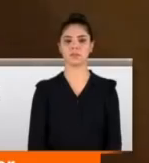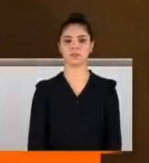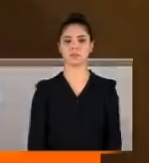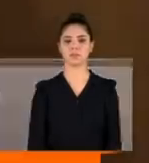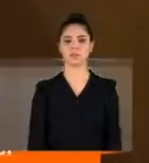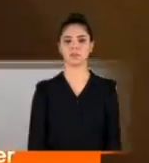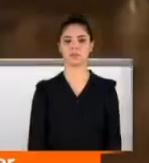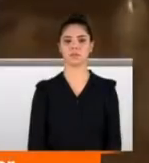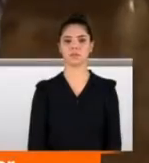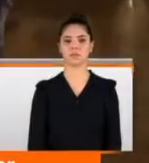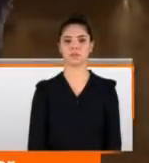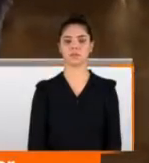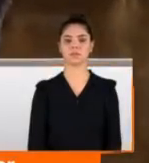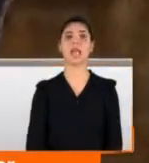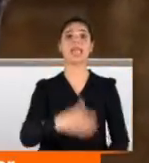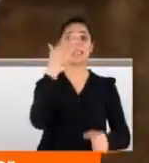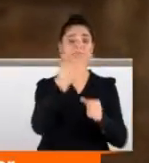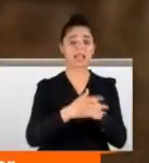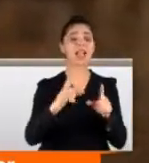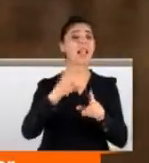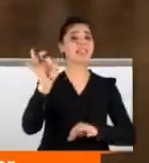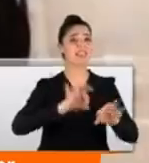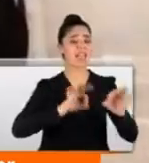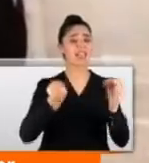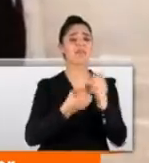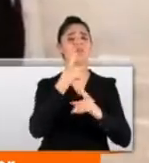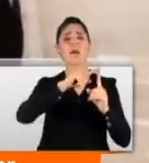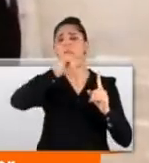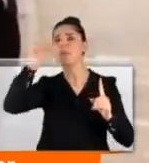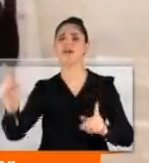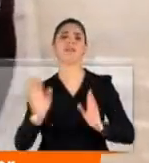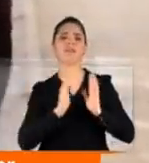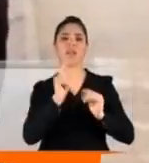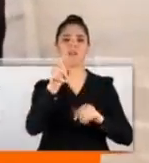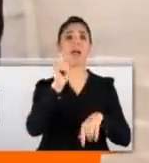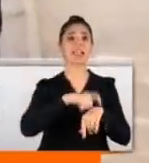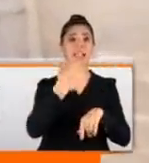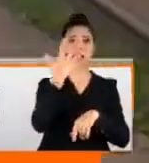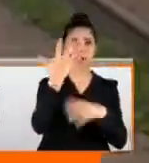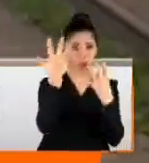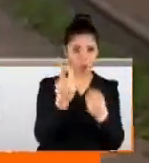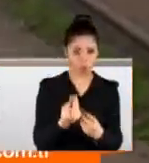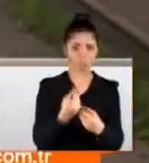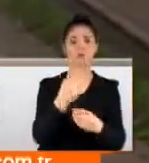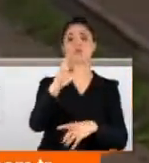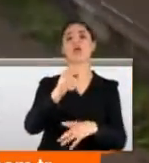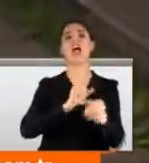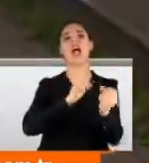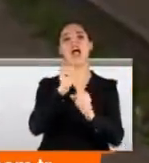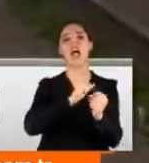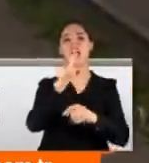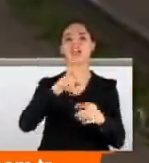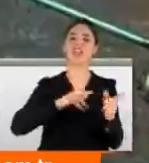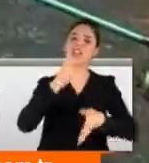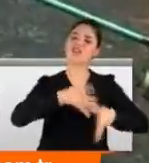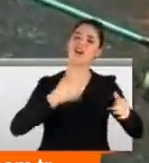Ne yapabilirim ben şimdi? Kısıtlamada denetimlerde sabaha kadar devam etti. Saat 5'i gösterdiğinde hareketlilik sokağa